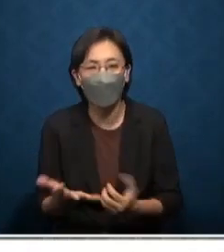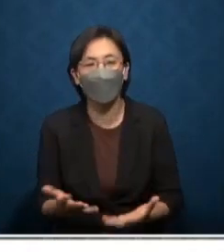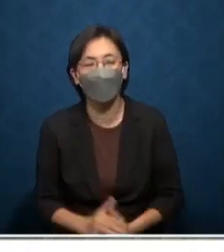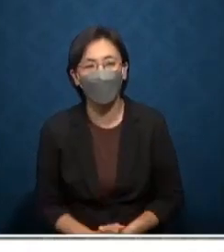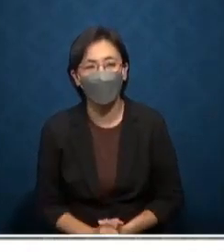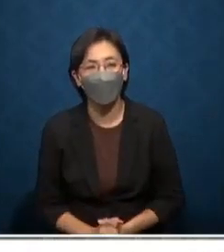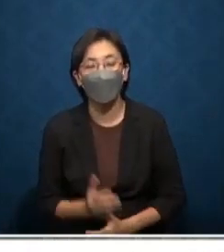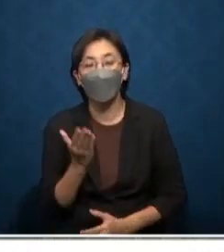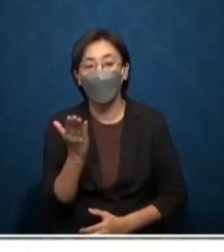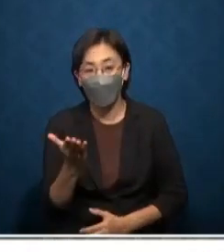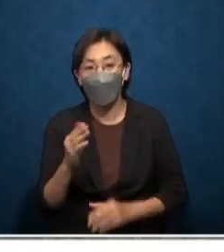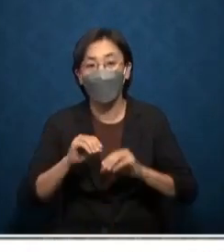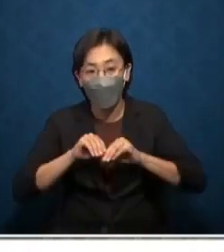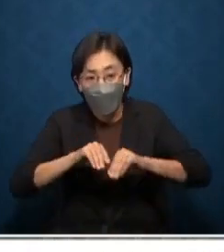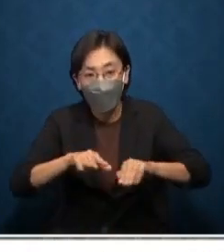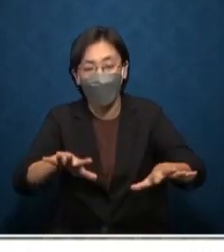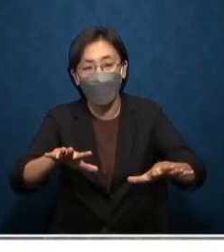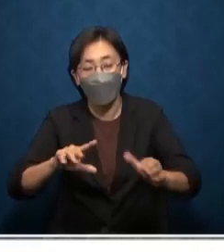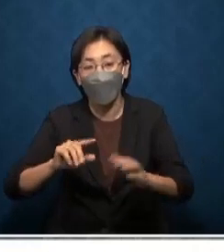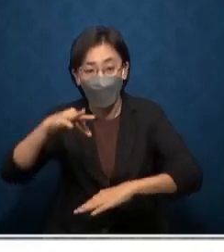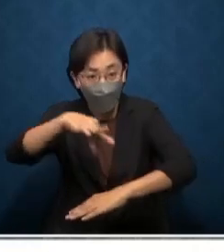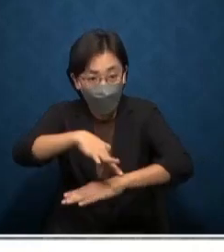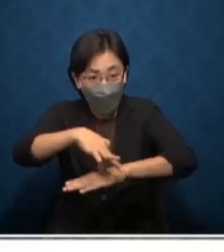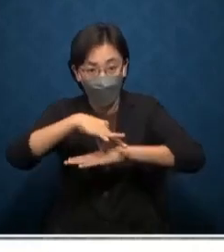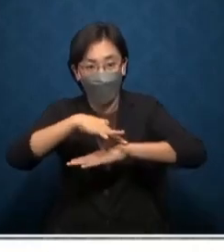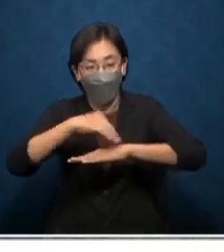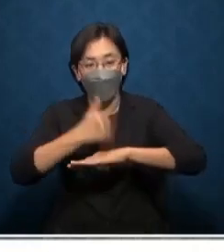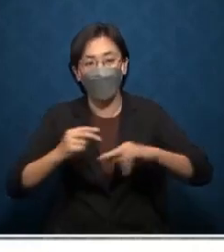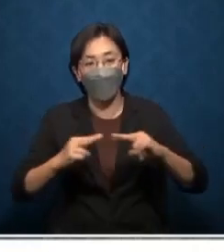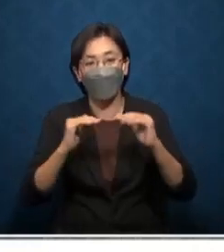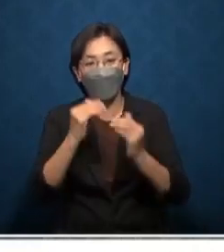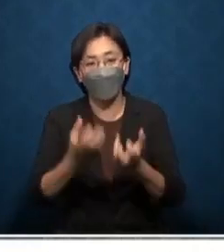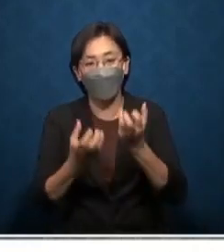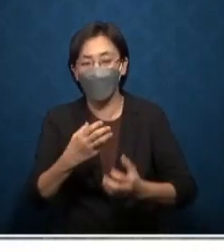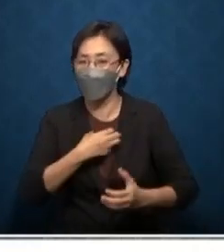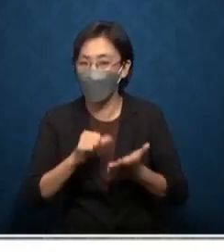ท่านประกาศมาตั้งแต่วันที่ท่านเป็รฐมนตรีว่จะแก้ปญหานี้